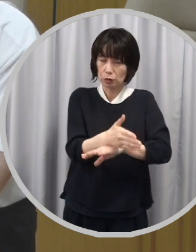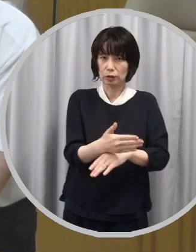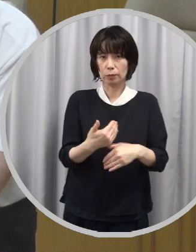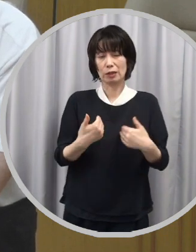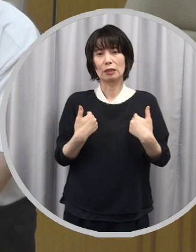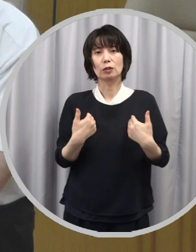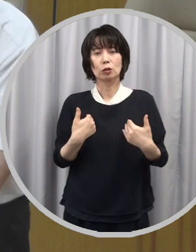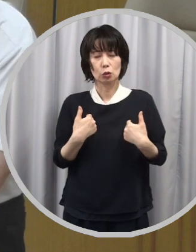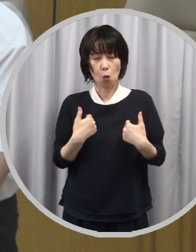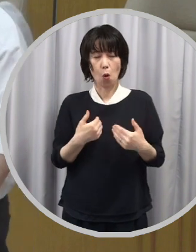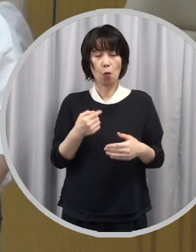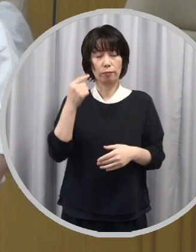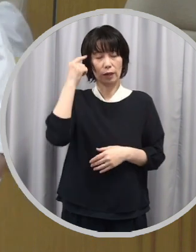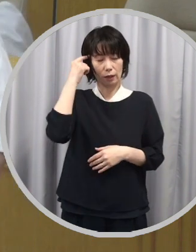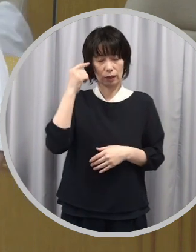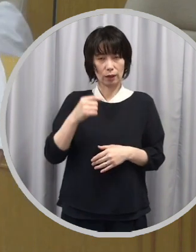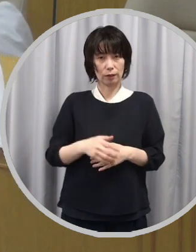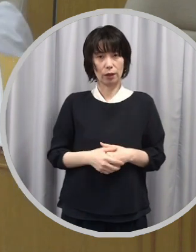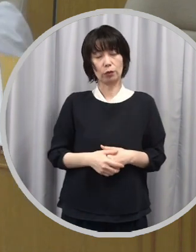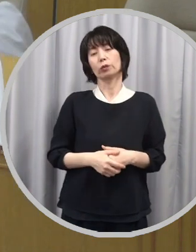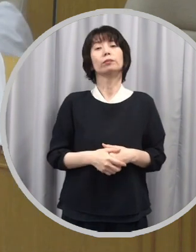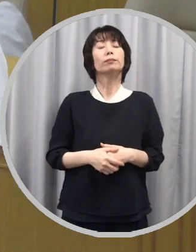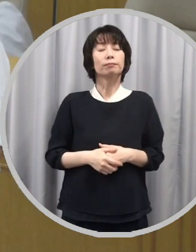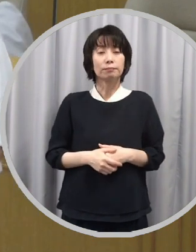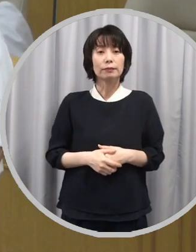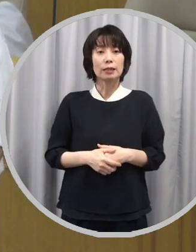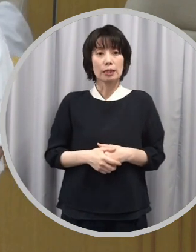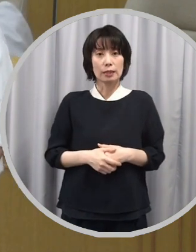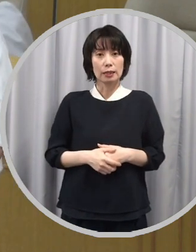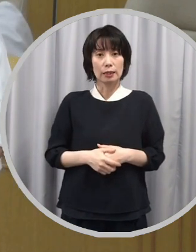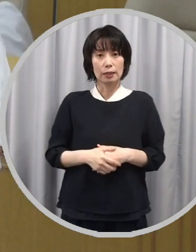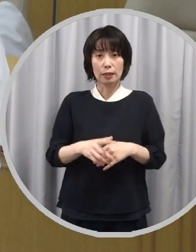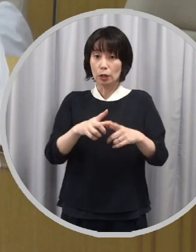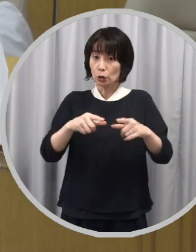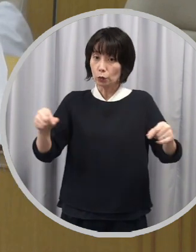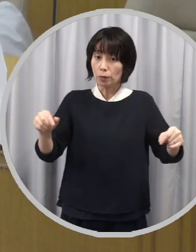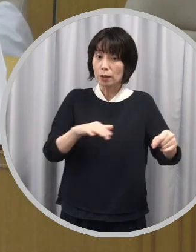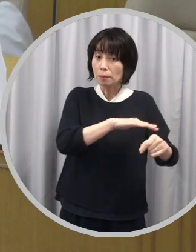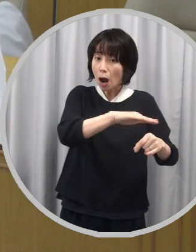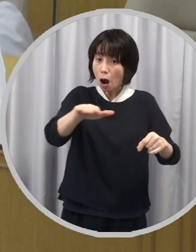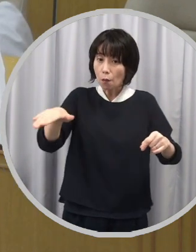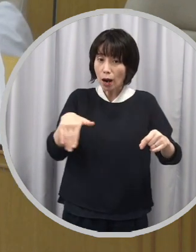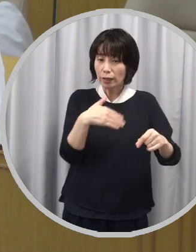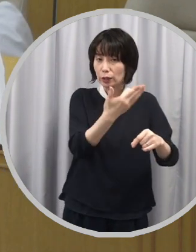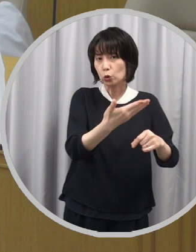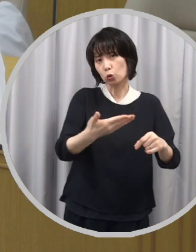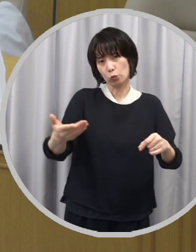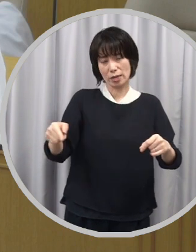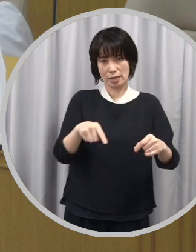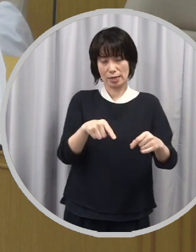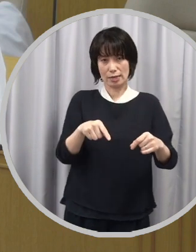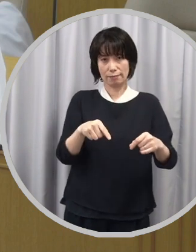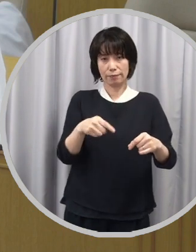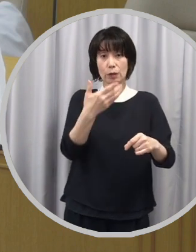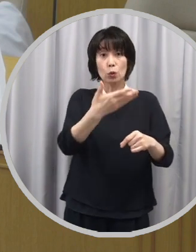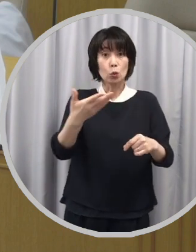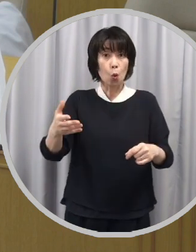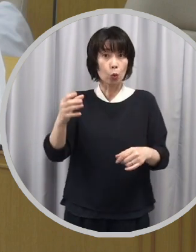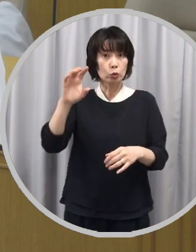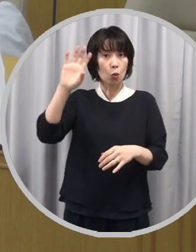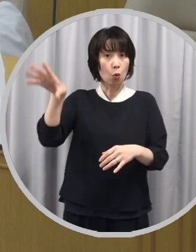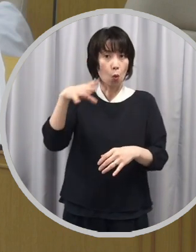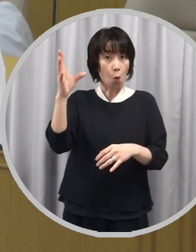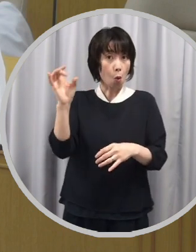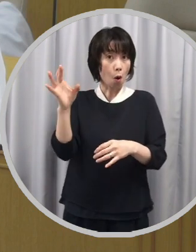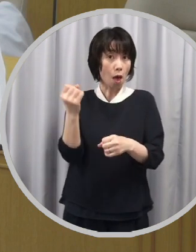と考えられています。四方を海に囲まれた日本にとって洋上風力発電